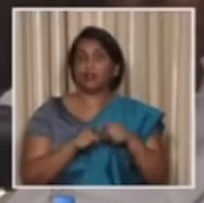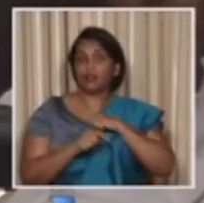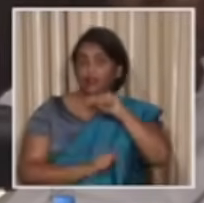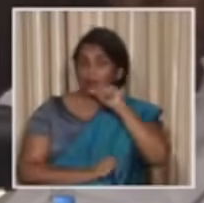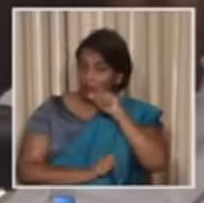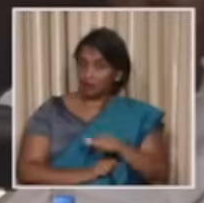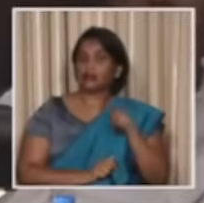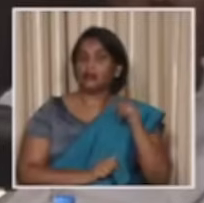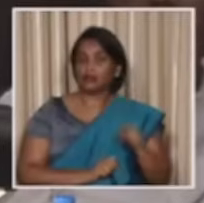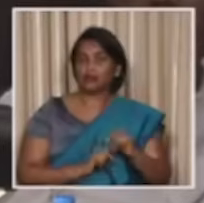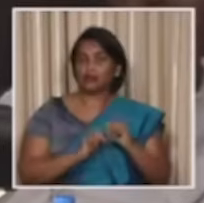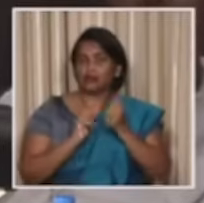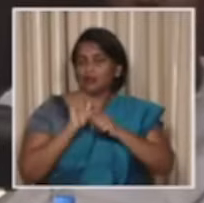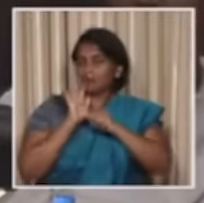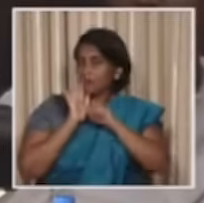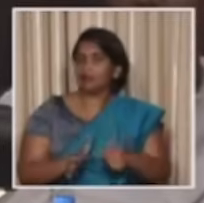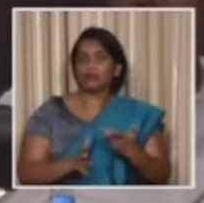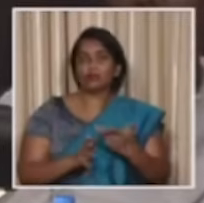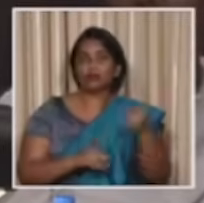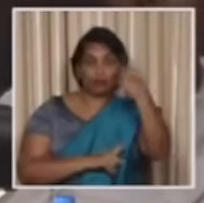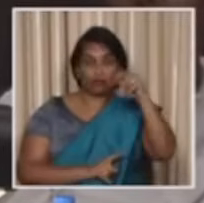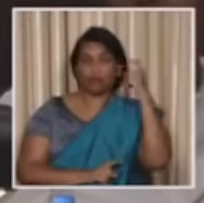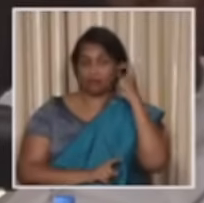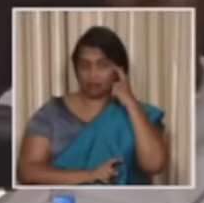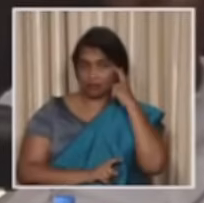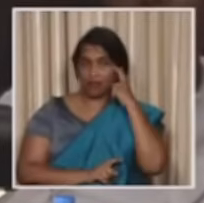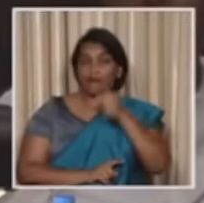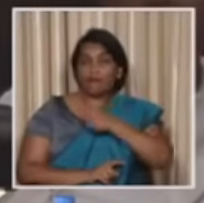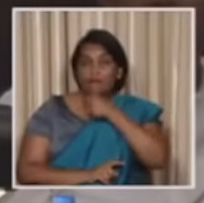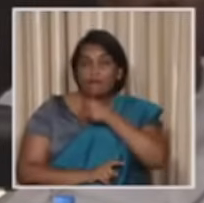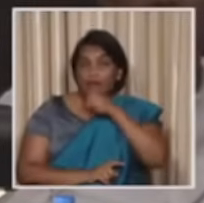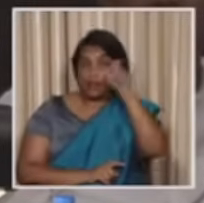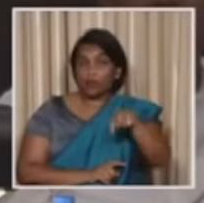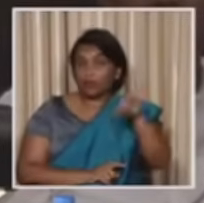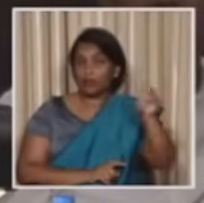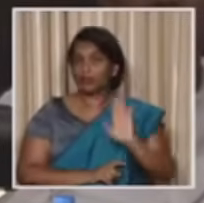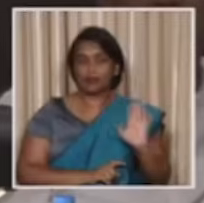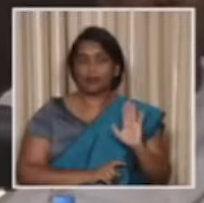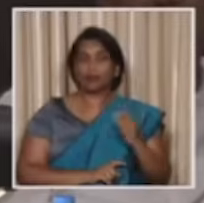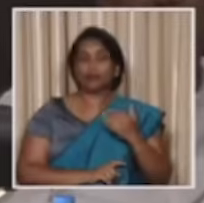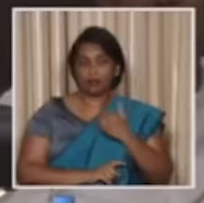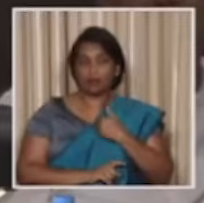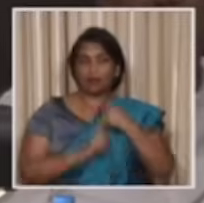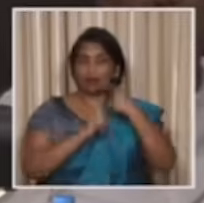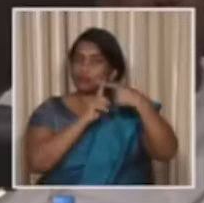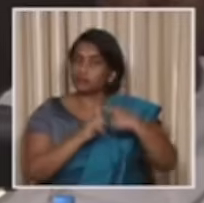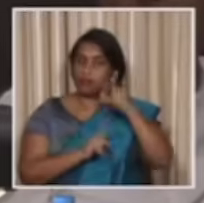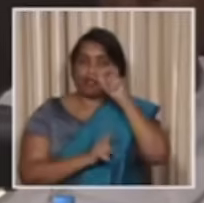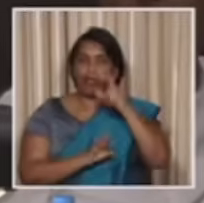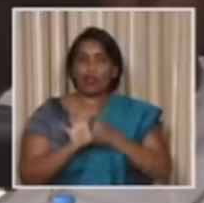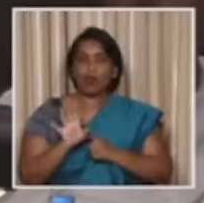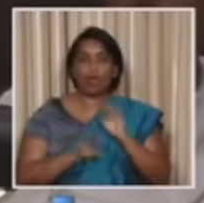ඇත්ත වශයෙන්ම මේ පහර වදින්නේ කවුරුත් මතක තියා ගන්න වයසක කට්ටියට නෙවෙයි මං ගාන හැදලා බැලුවා